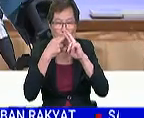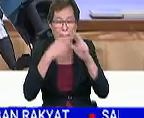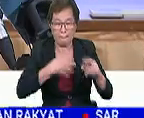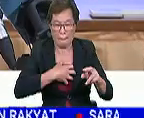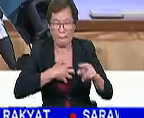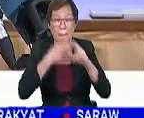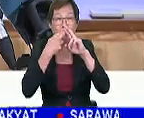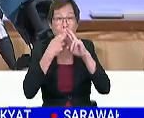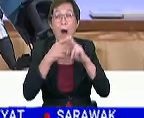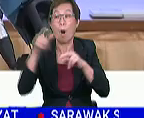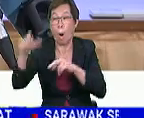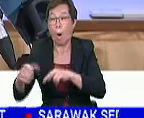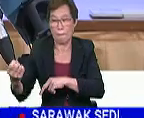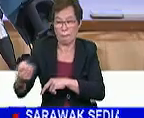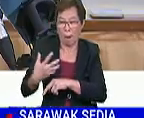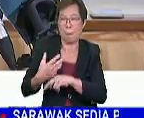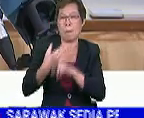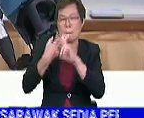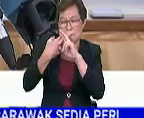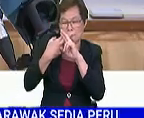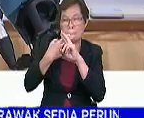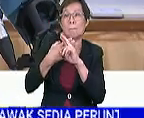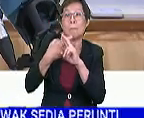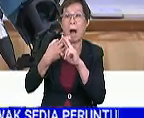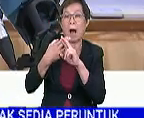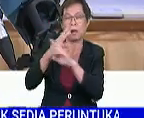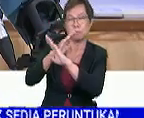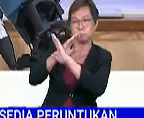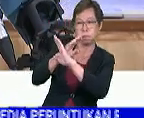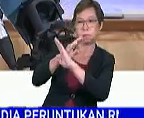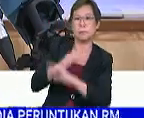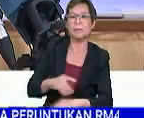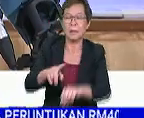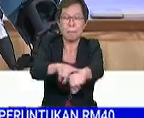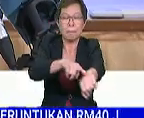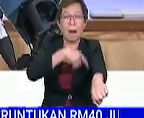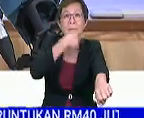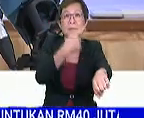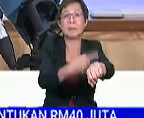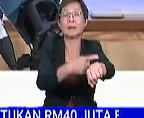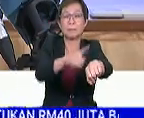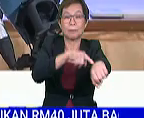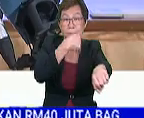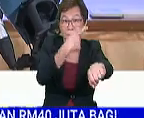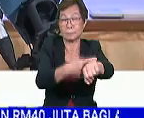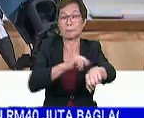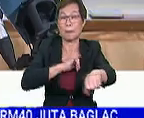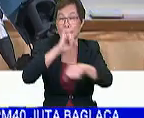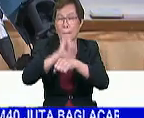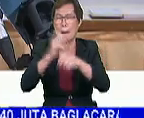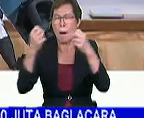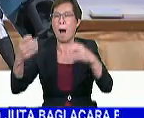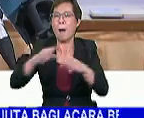yang menyalurkan maklumat kepada mereka sepanjang saya bertugas ini banyak maklumat-maklumatalurkanat